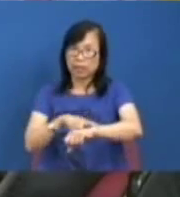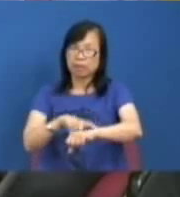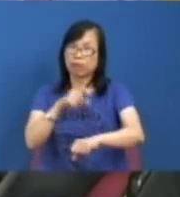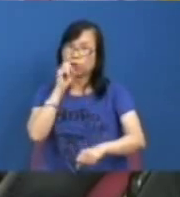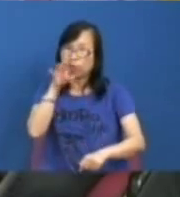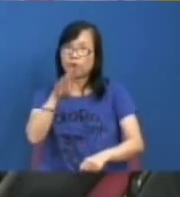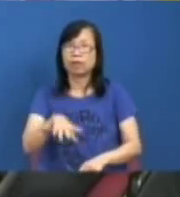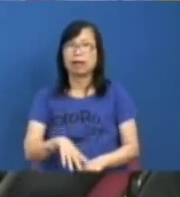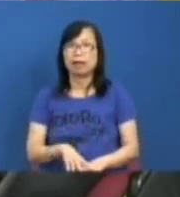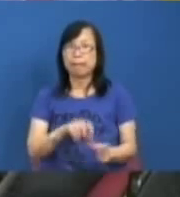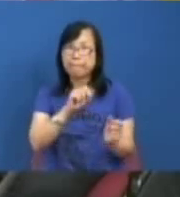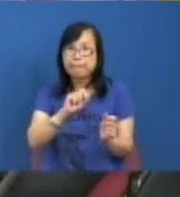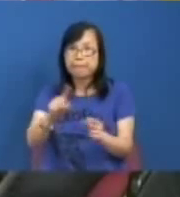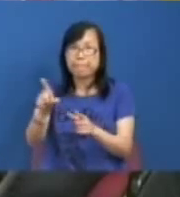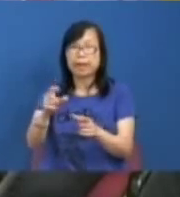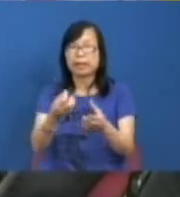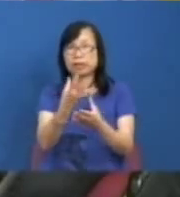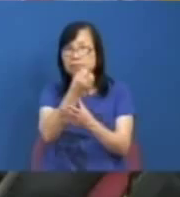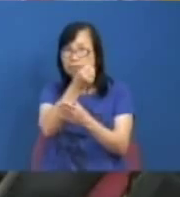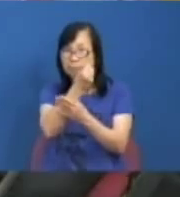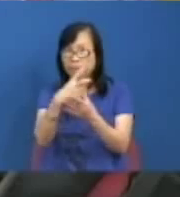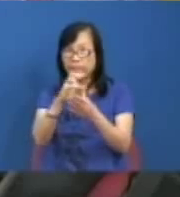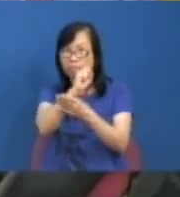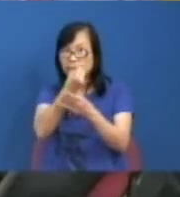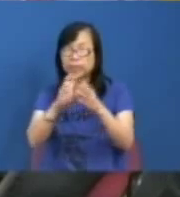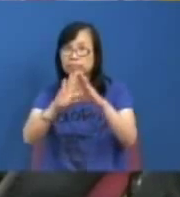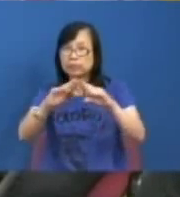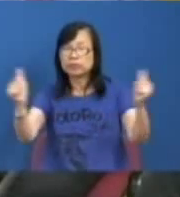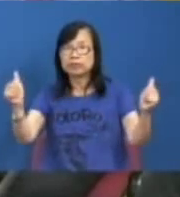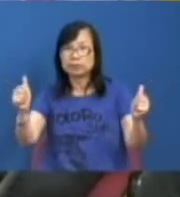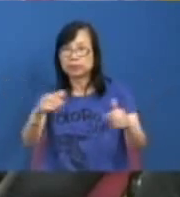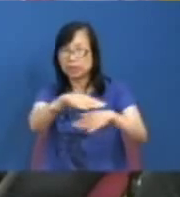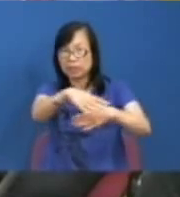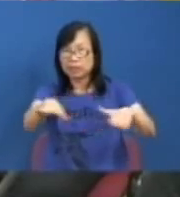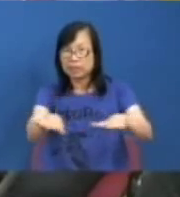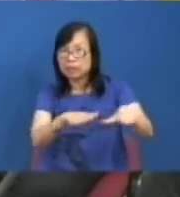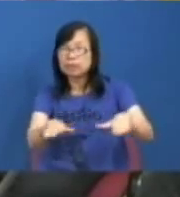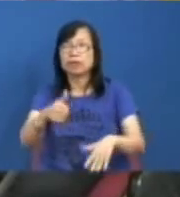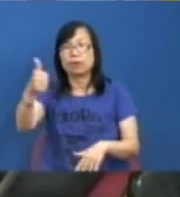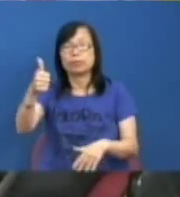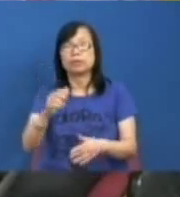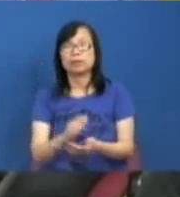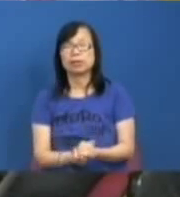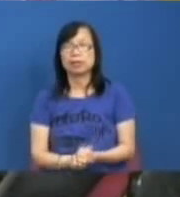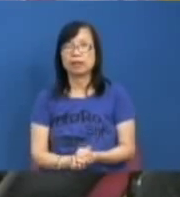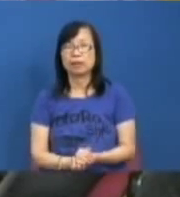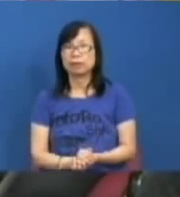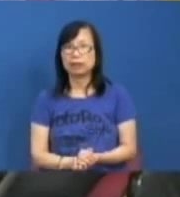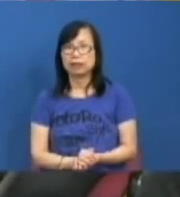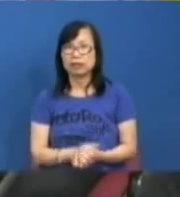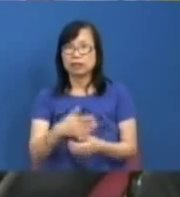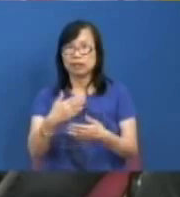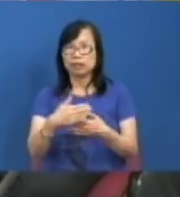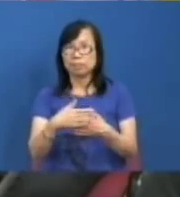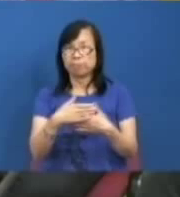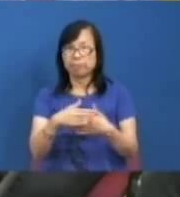處呢就一定比化糞池為高的、一那個化糞池其實佔用了你某些的面積呢，因為它都是起